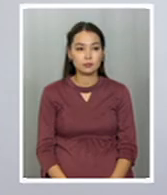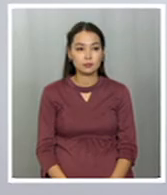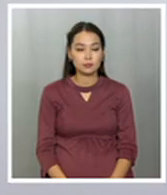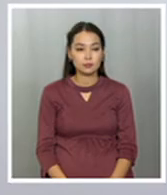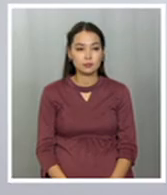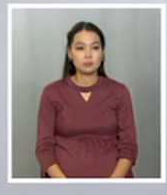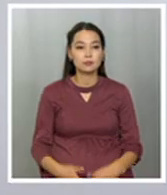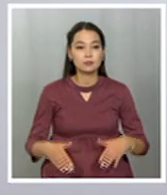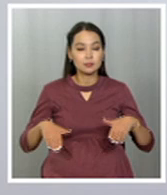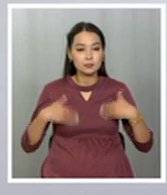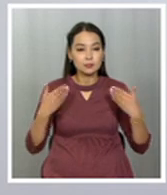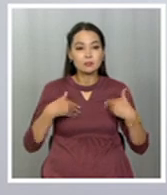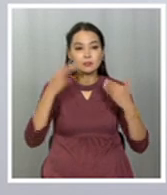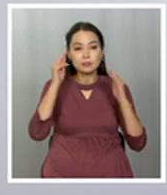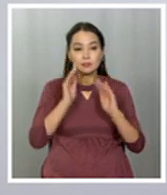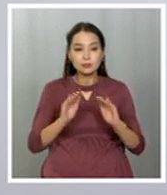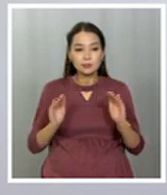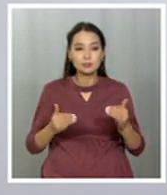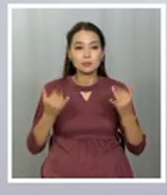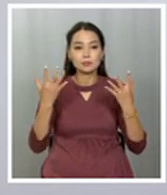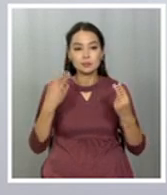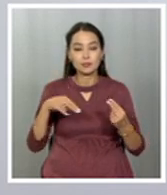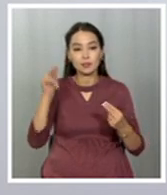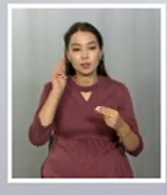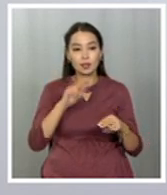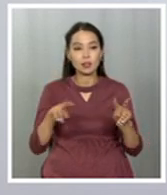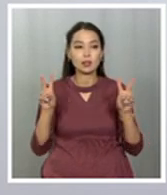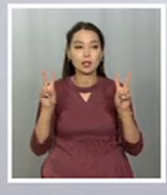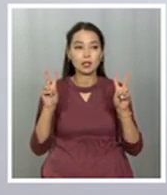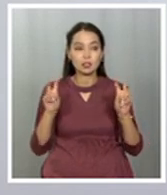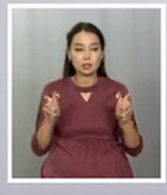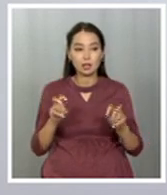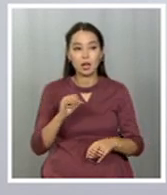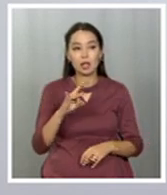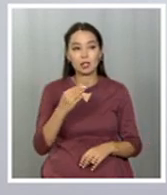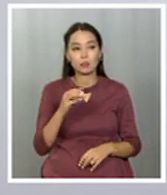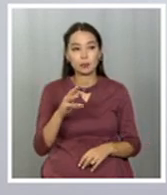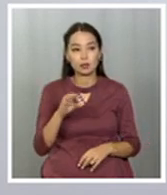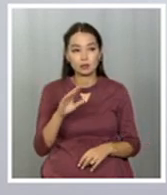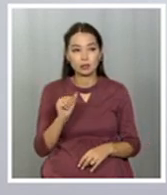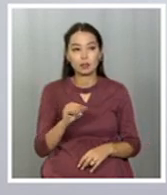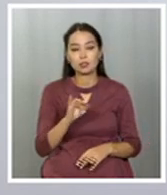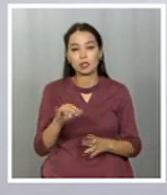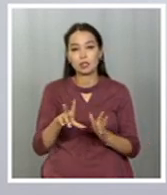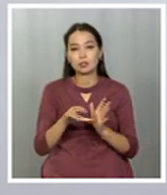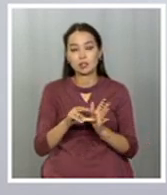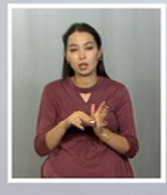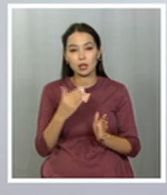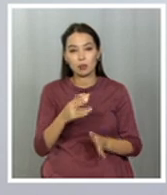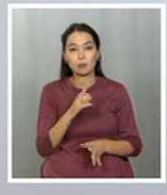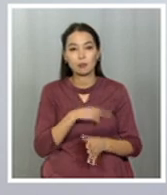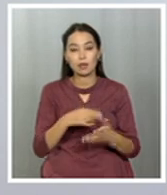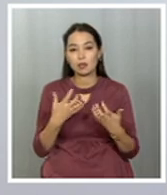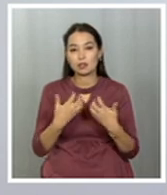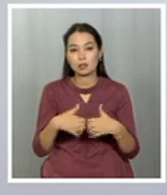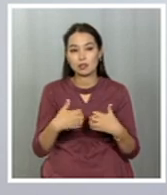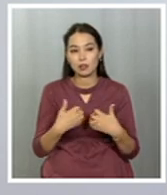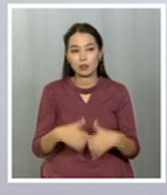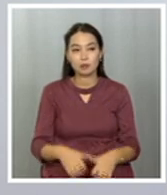Сәлеметсіздер ме, оқушылар! Бүгінгі сабағымыздың тақырыбы – арифметикалық және геометриялық